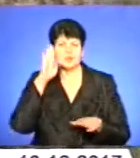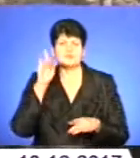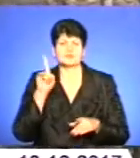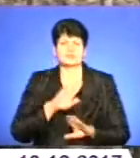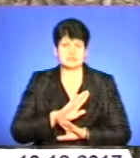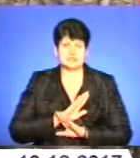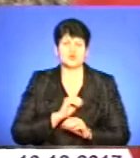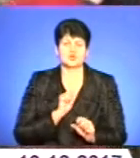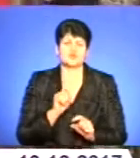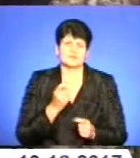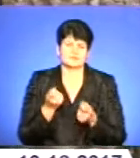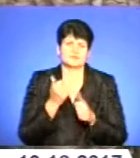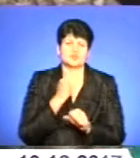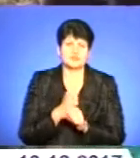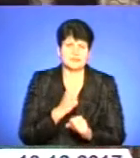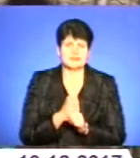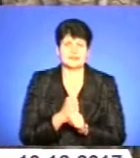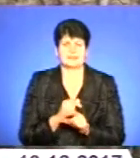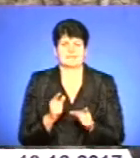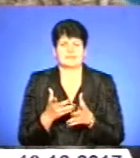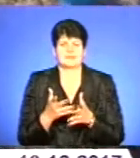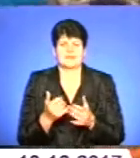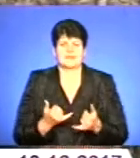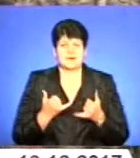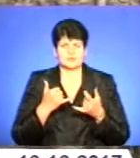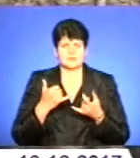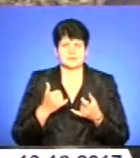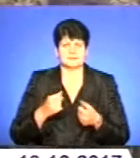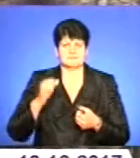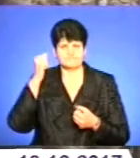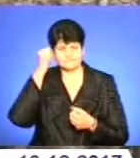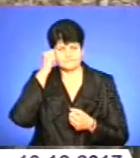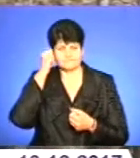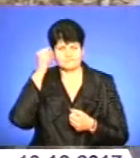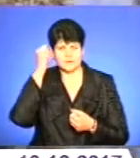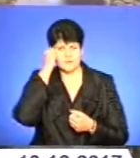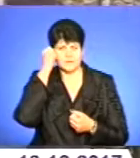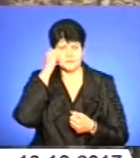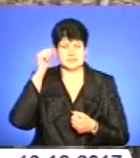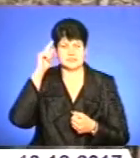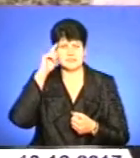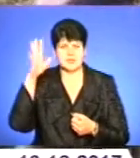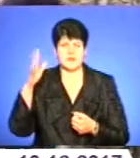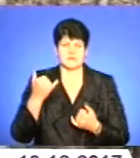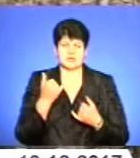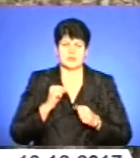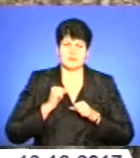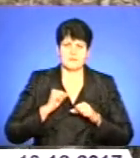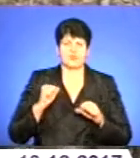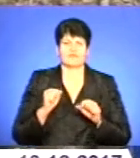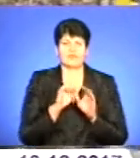щось зробити і якось увіковічнити їхню славу, увіковічнити їхні подвиги, і саме в пісні. Тому